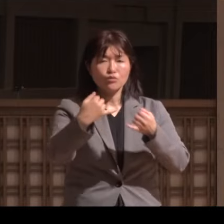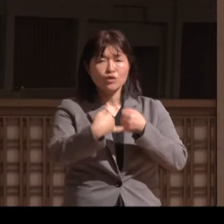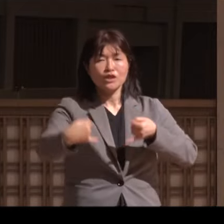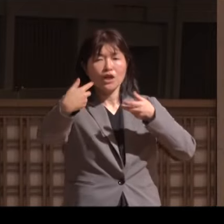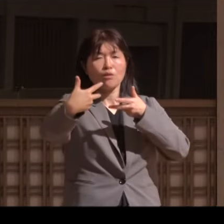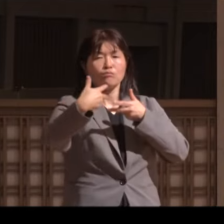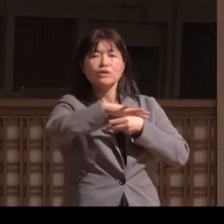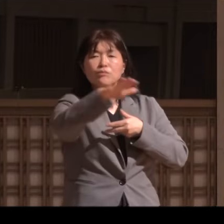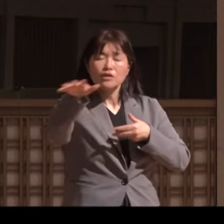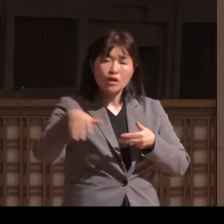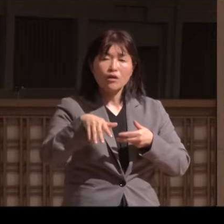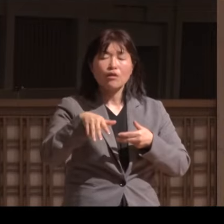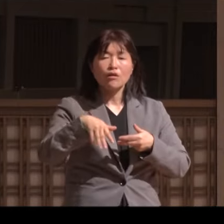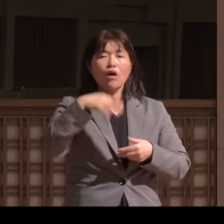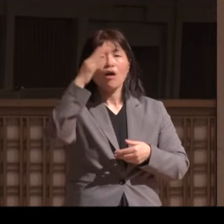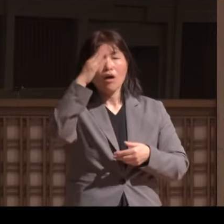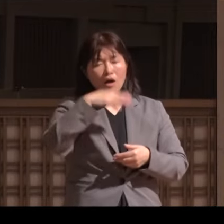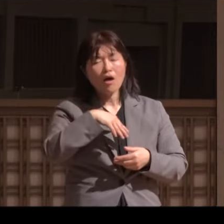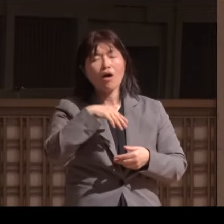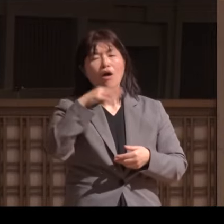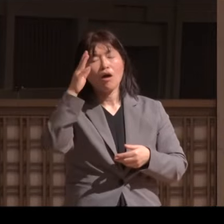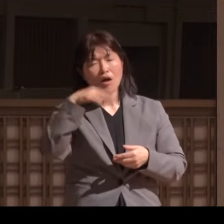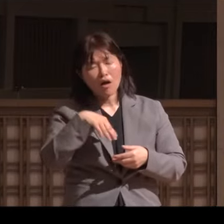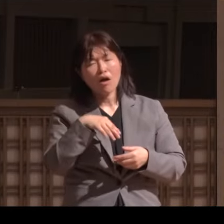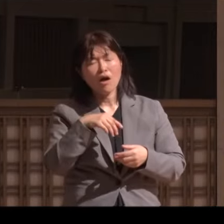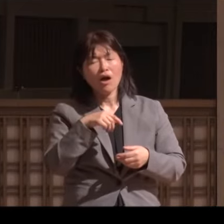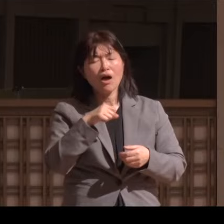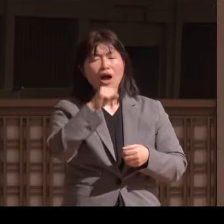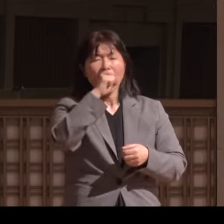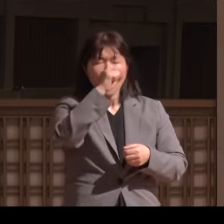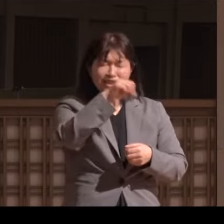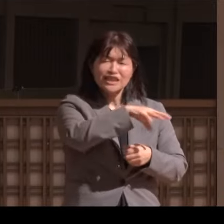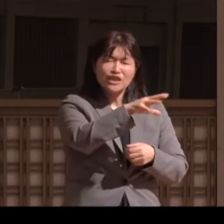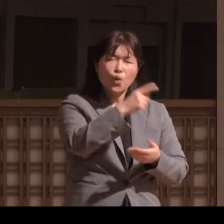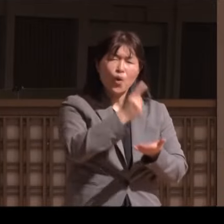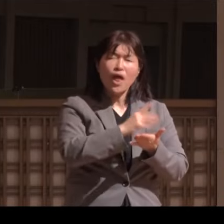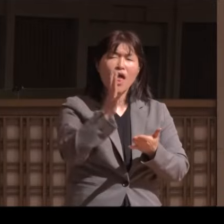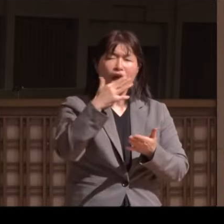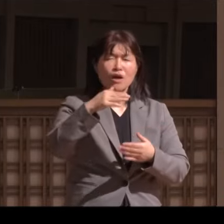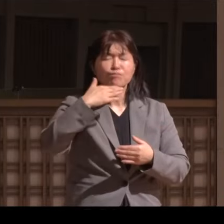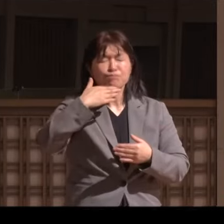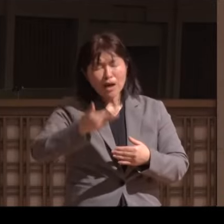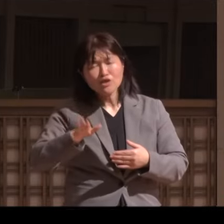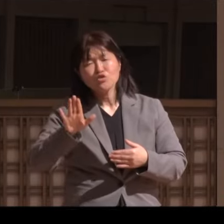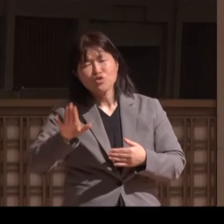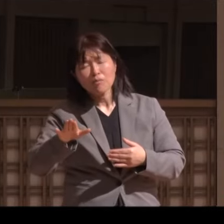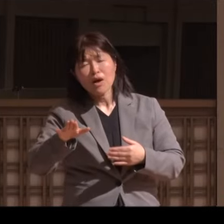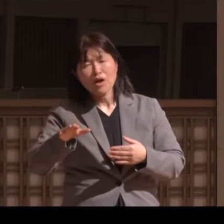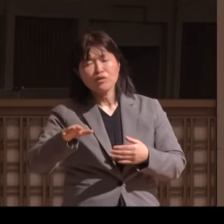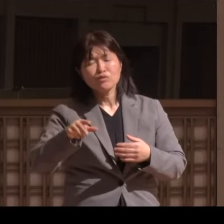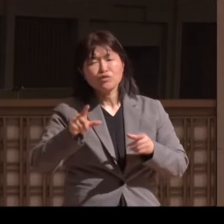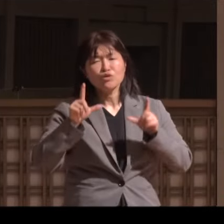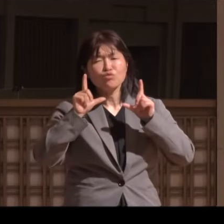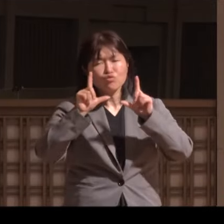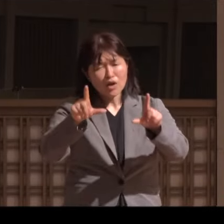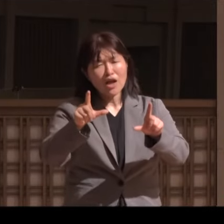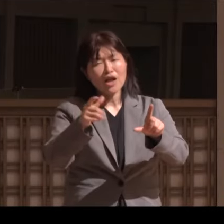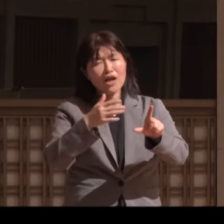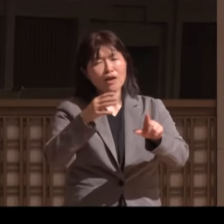なっていらっしゃる方はなるほどなあのあのいい話ばっかりじゃないんだなっていうところも少しえ伝わっていただけるといいかなと思いまし